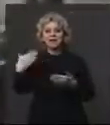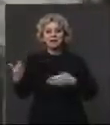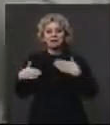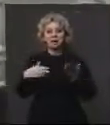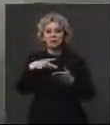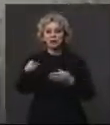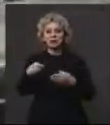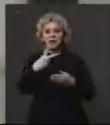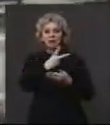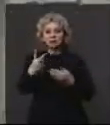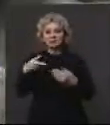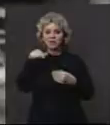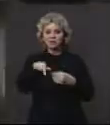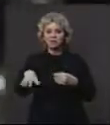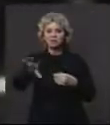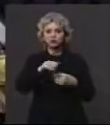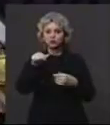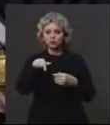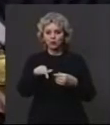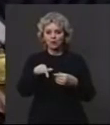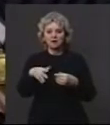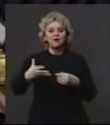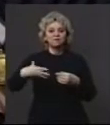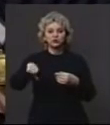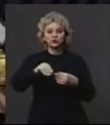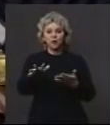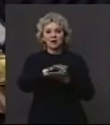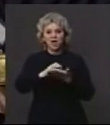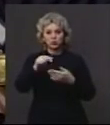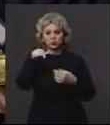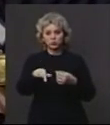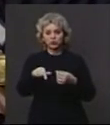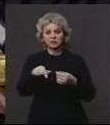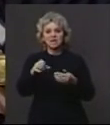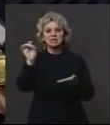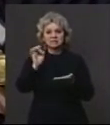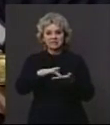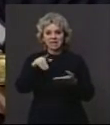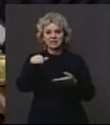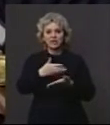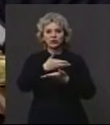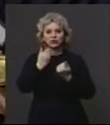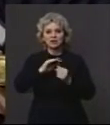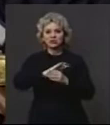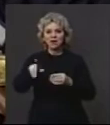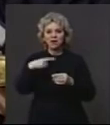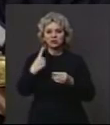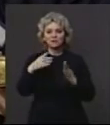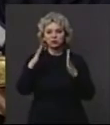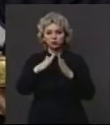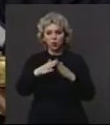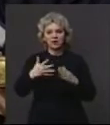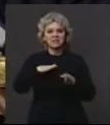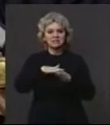направо посмотрел, понимаете, все разрушено в центре. Нет ни одного